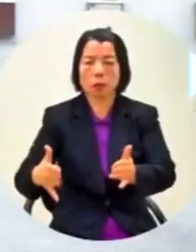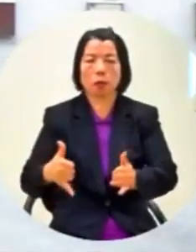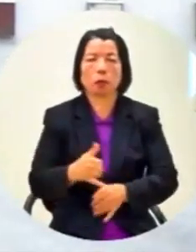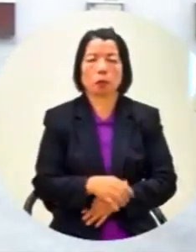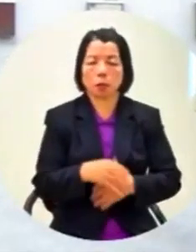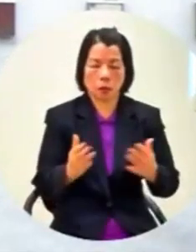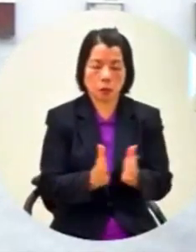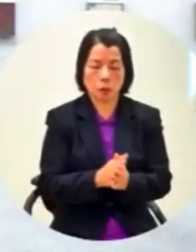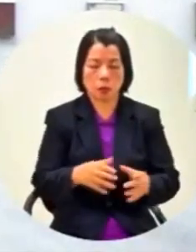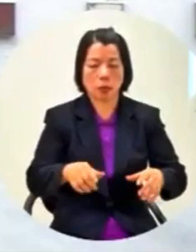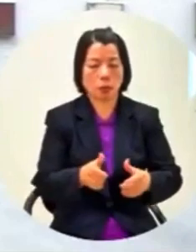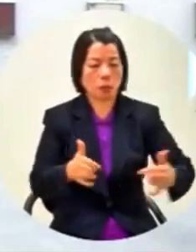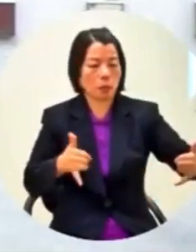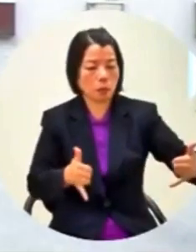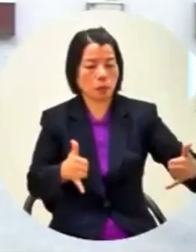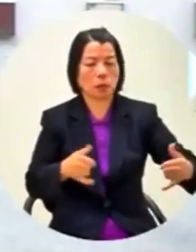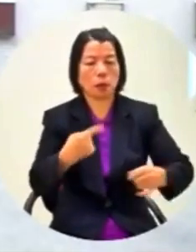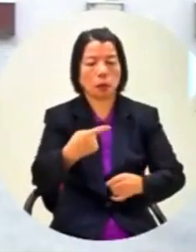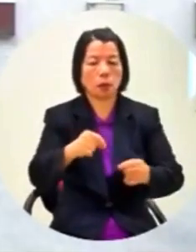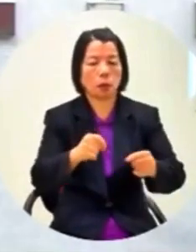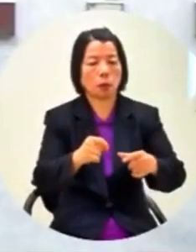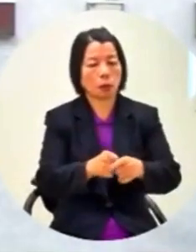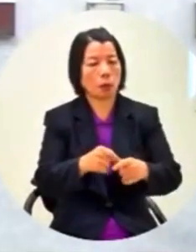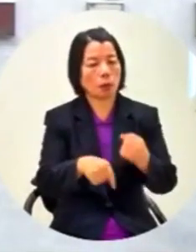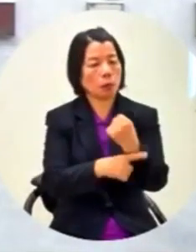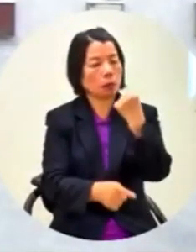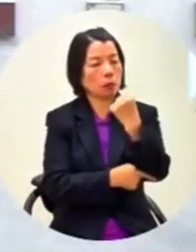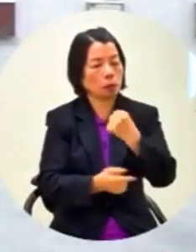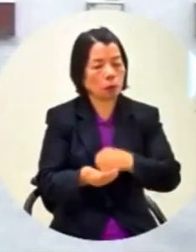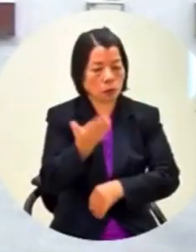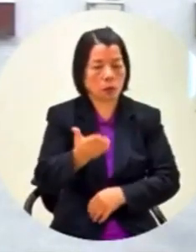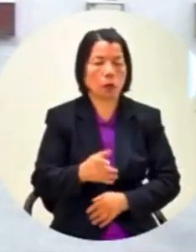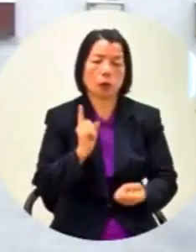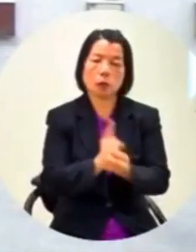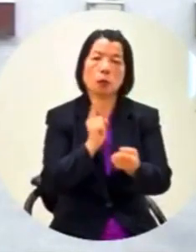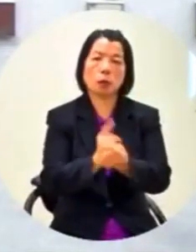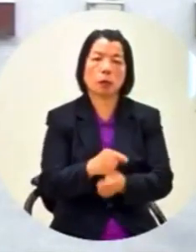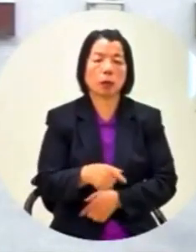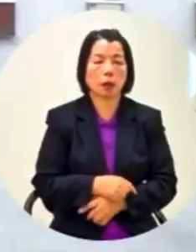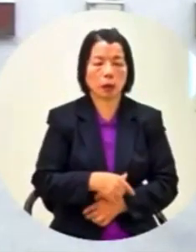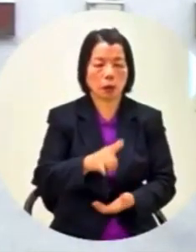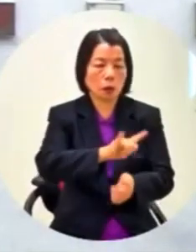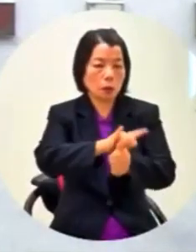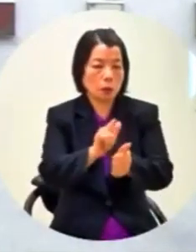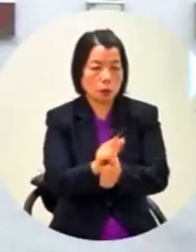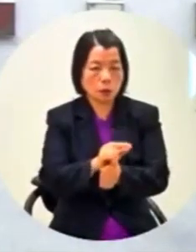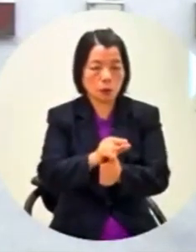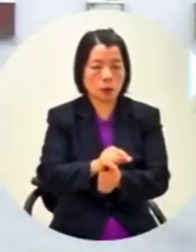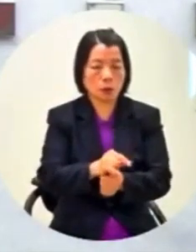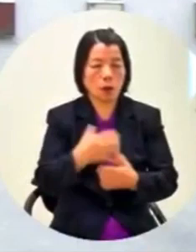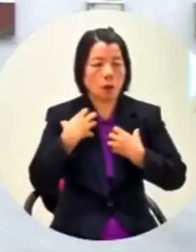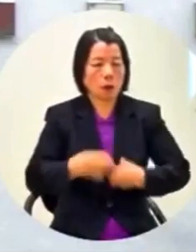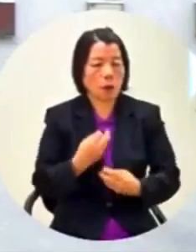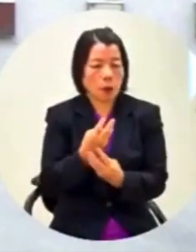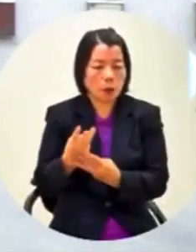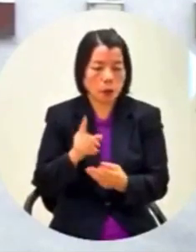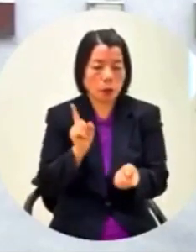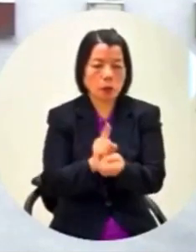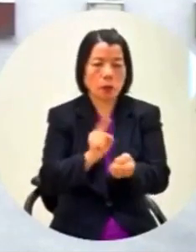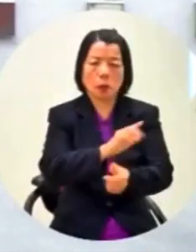尺以上。这就是代表新冠肺炎对我们心里面的冲击非常的巨